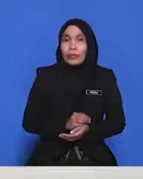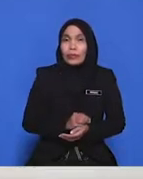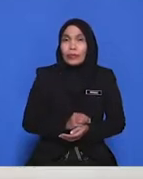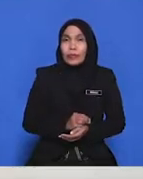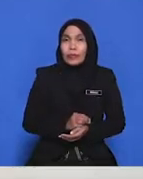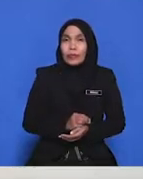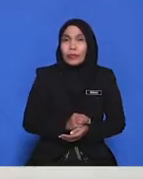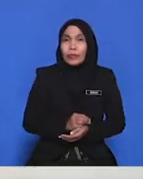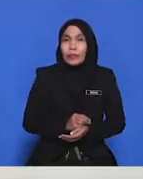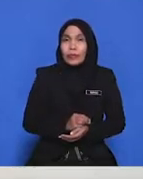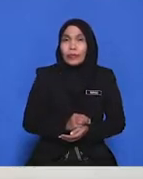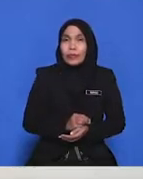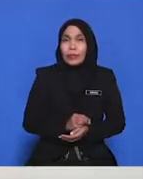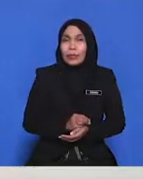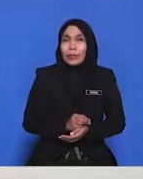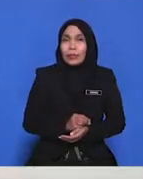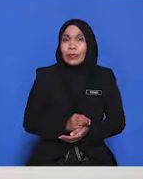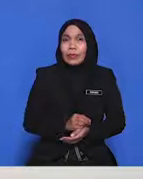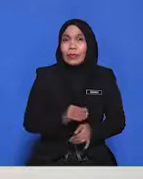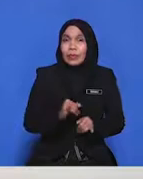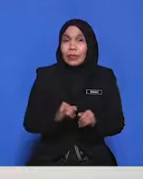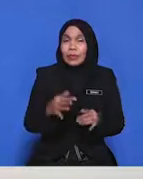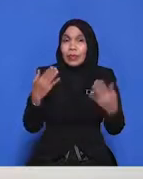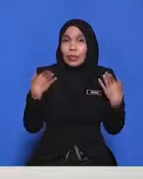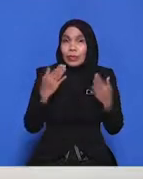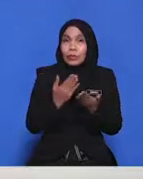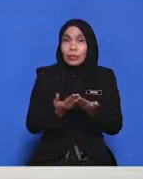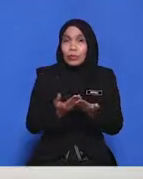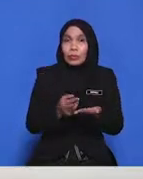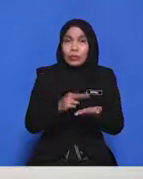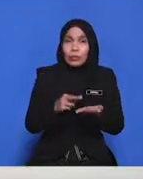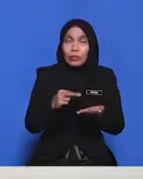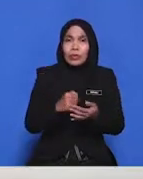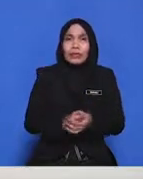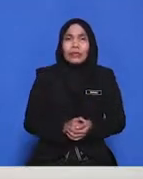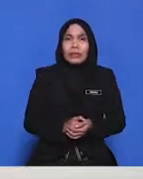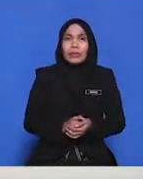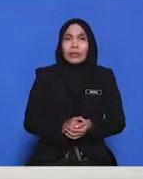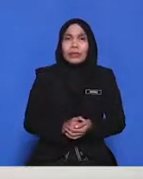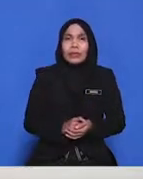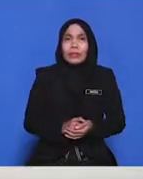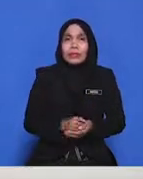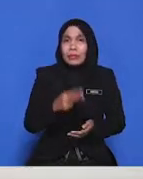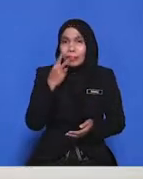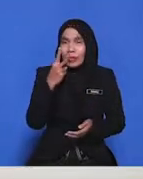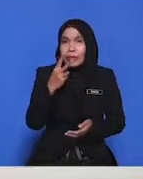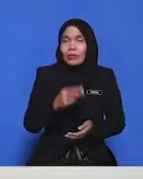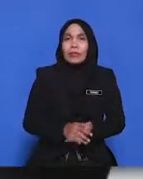murid-murid yang mempunyai buku rujukan pula, sila lihat tajuk As-Sayyid Jamaluddin Al-Afghani